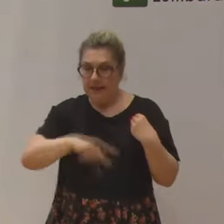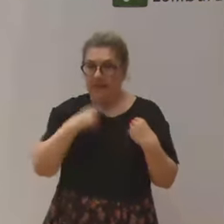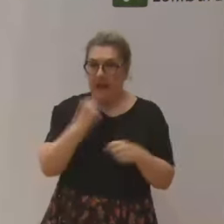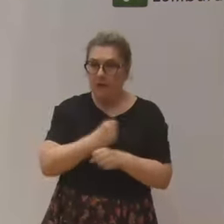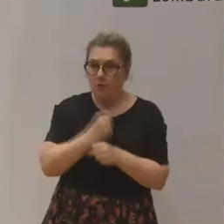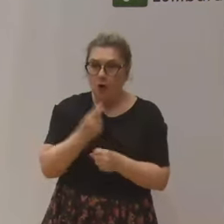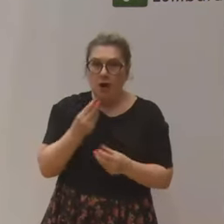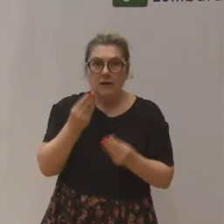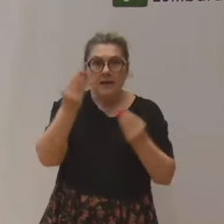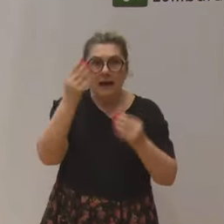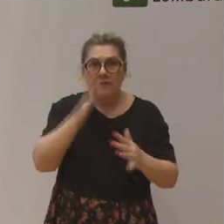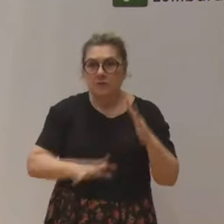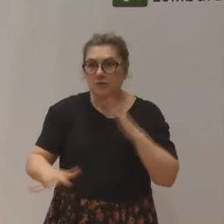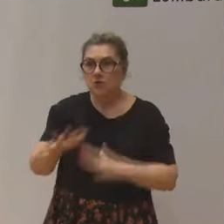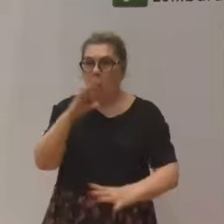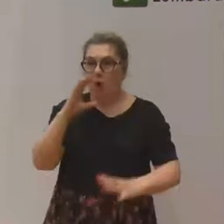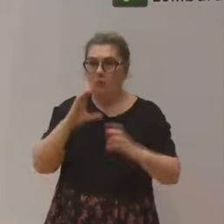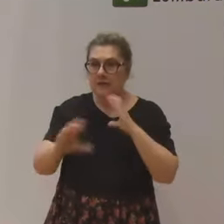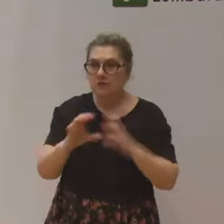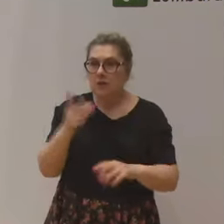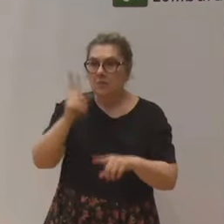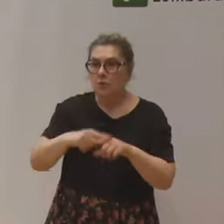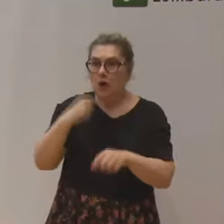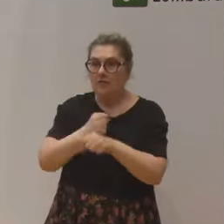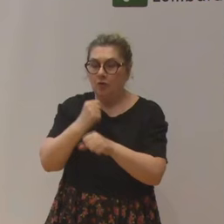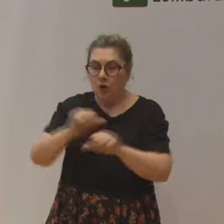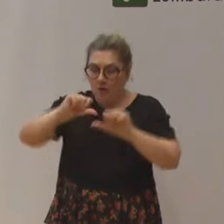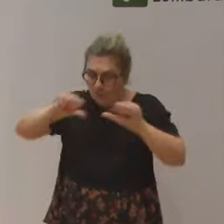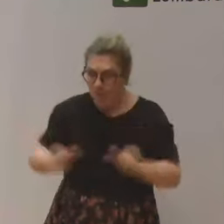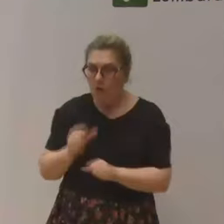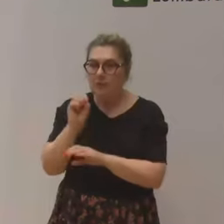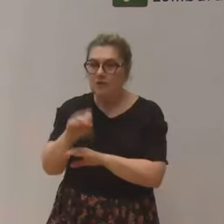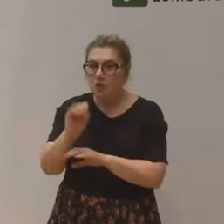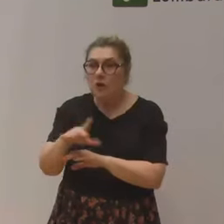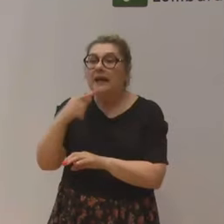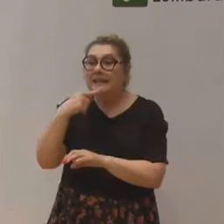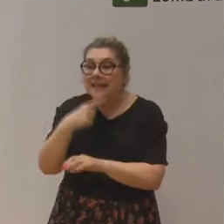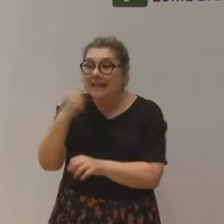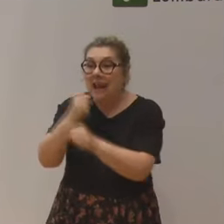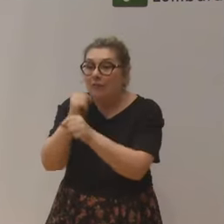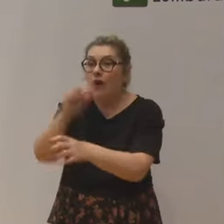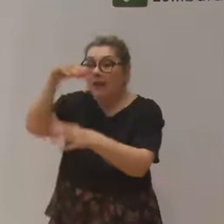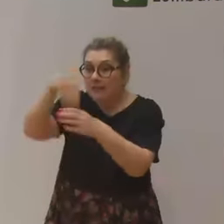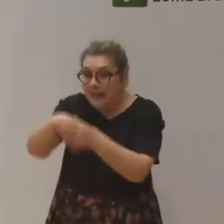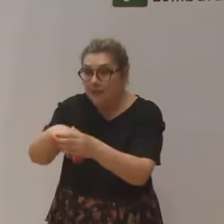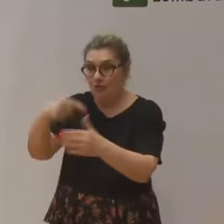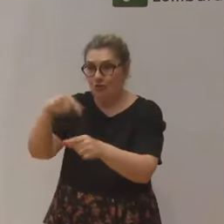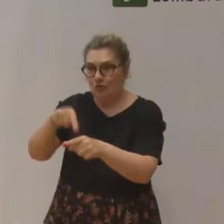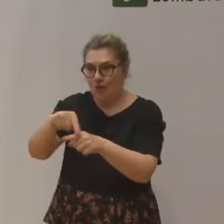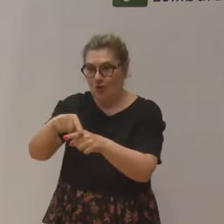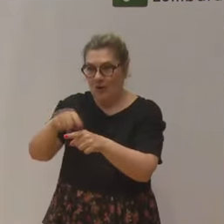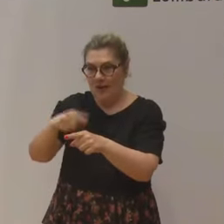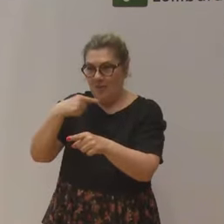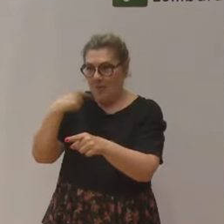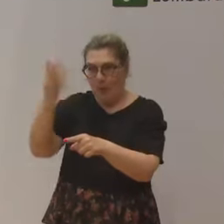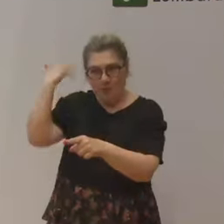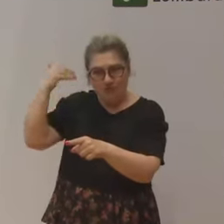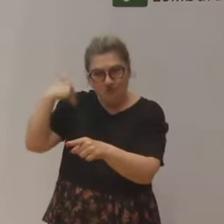di informazione, di comunicazione, ma anche c'è un lavoro di formazione degli operatori, anche questo è stato già richiamato nei